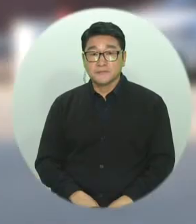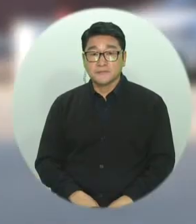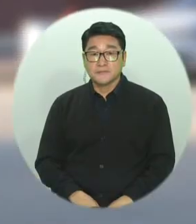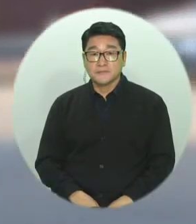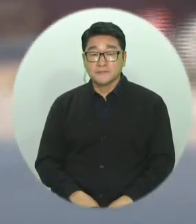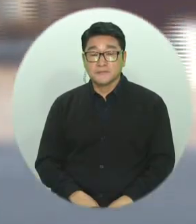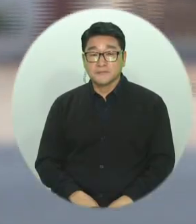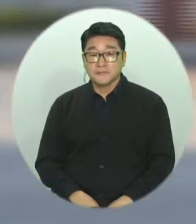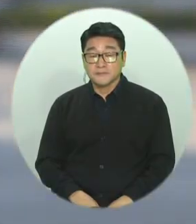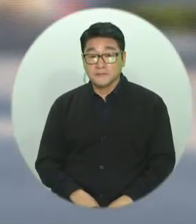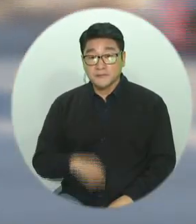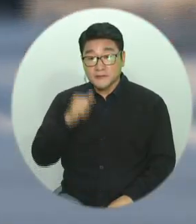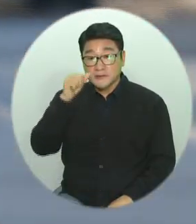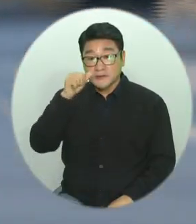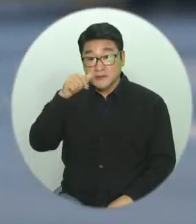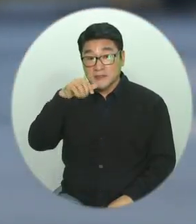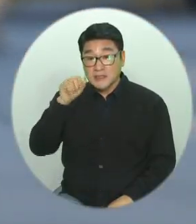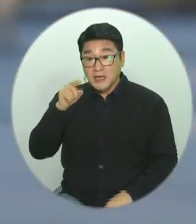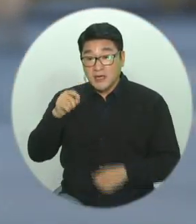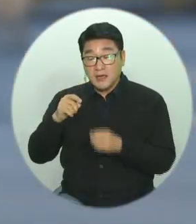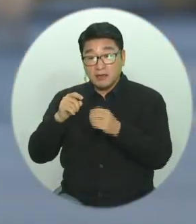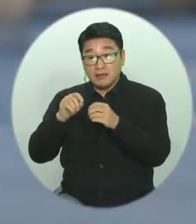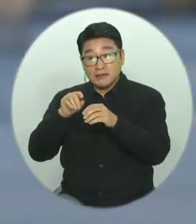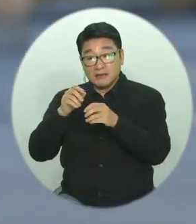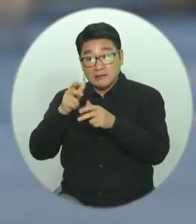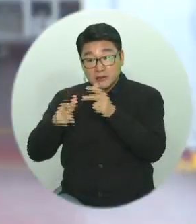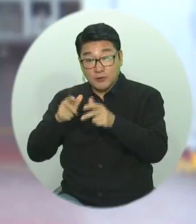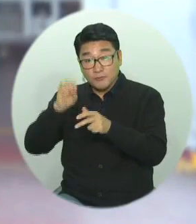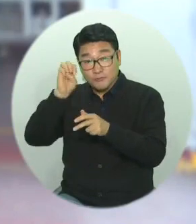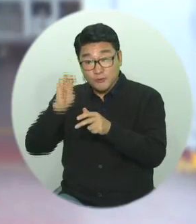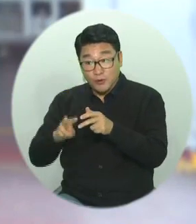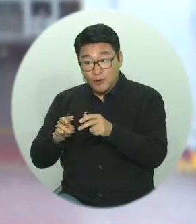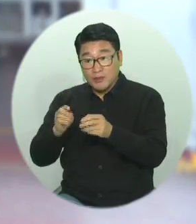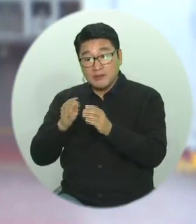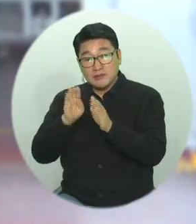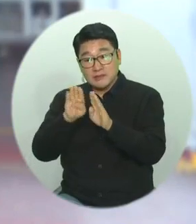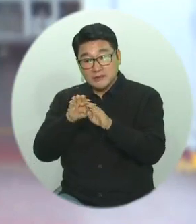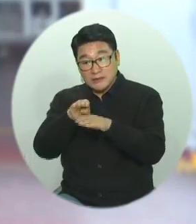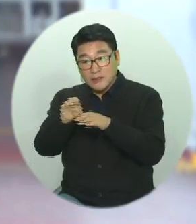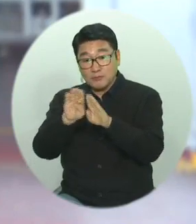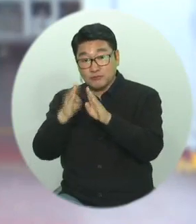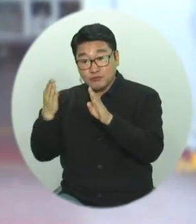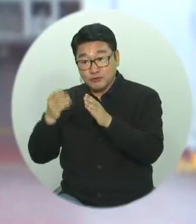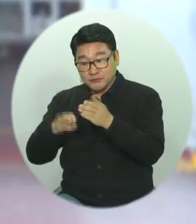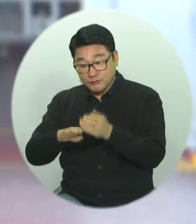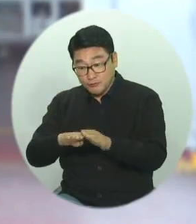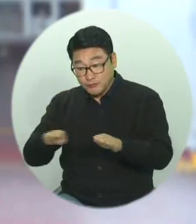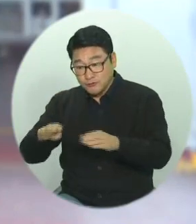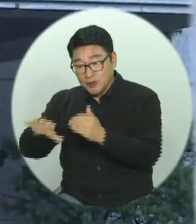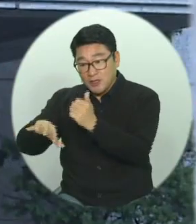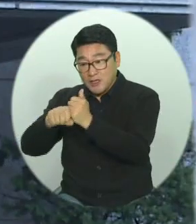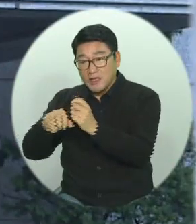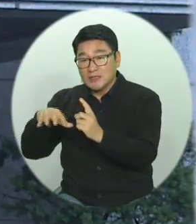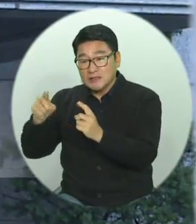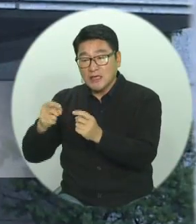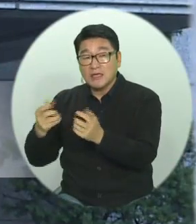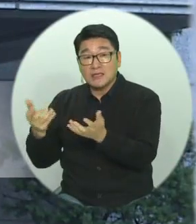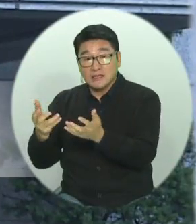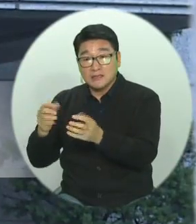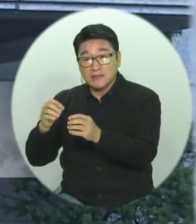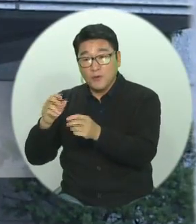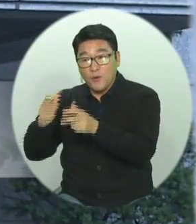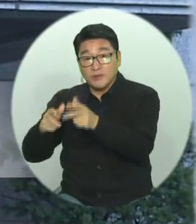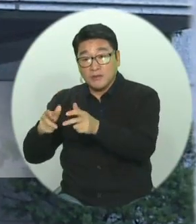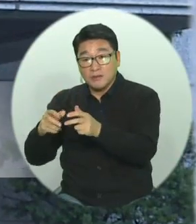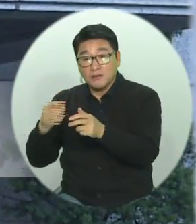취재했습니다 기아 오토랜드 광주공장의 자동차 문과 바닥쪽 부품을 납품하는 1차 협력 업체입니다 어제 아침